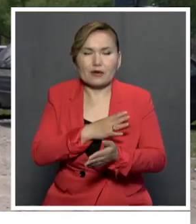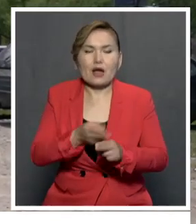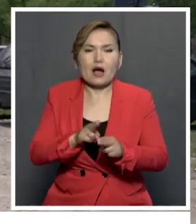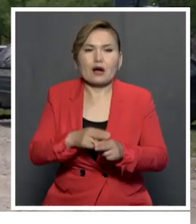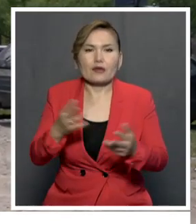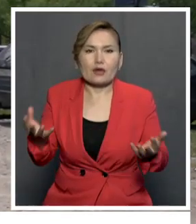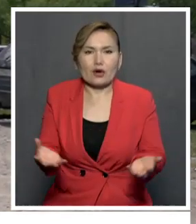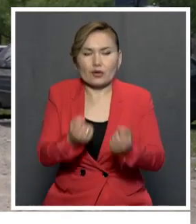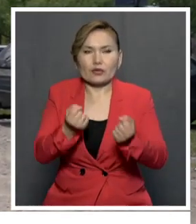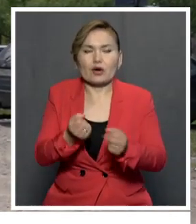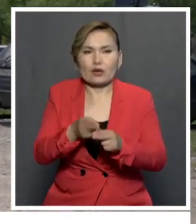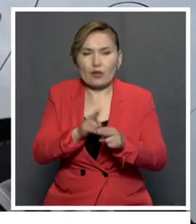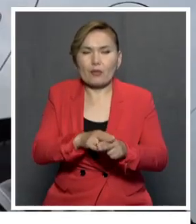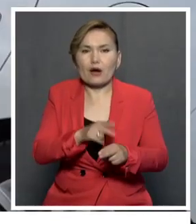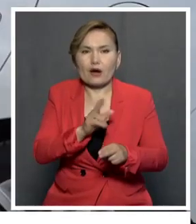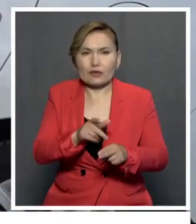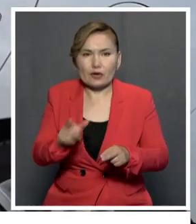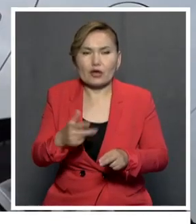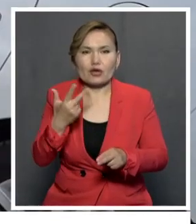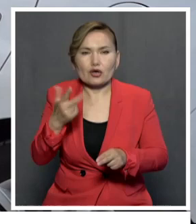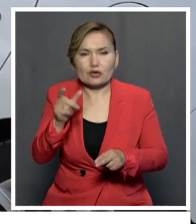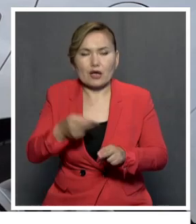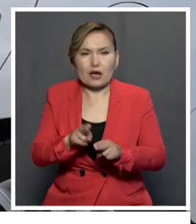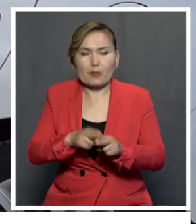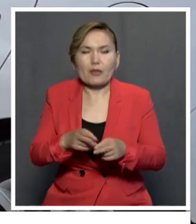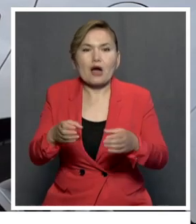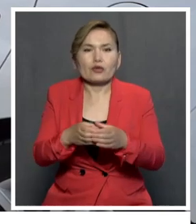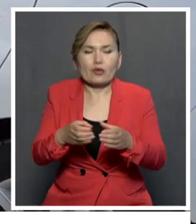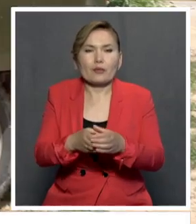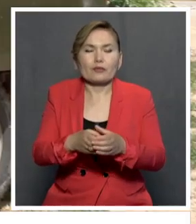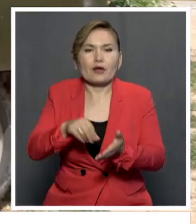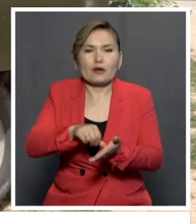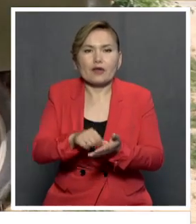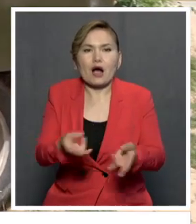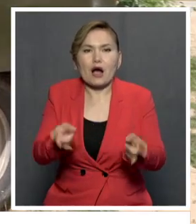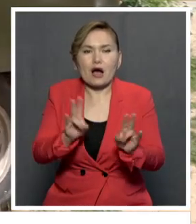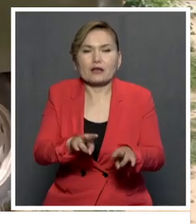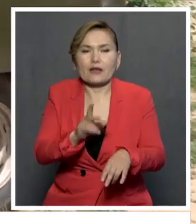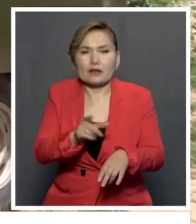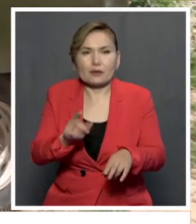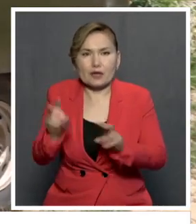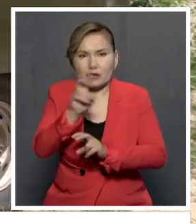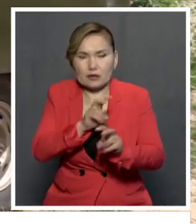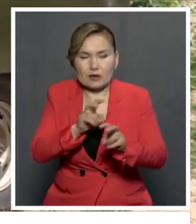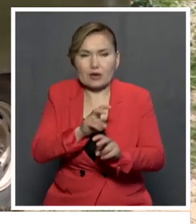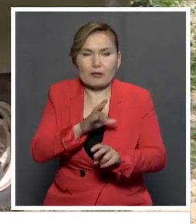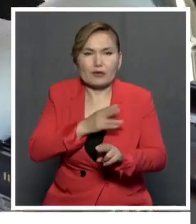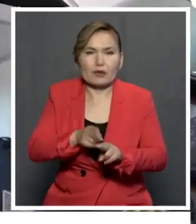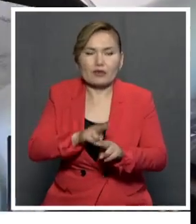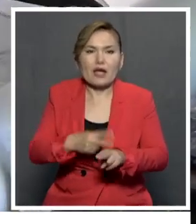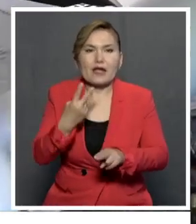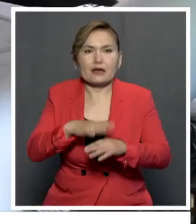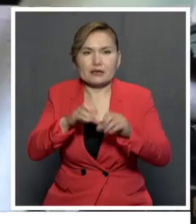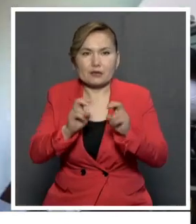парк аумағының картасы және құтқарылған 3 азаматтың айтуымен топтың қалған мүшелерін іздестіріп жатыр. Құтқарушылардың ішінде бүгін 2 кәсіби альпинист